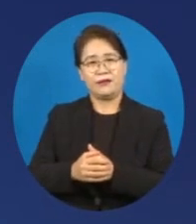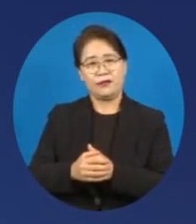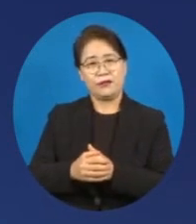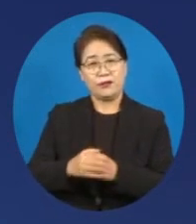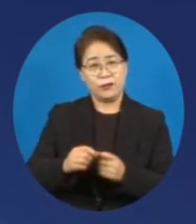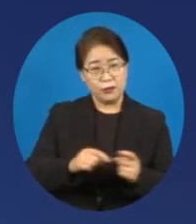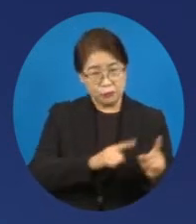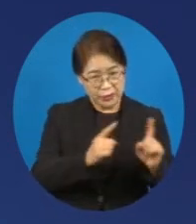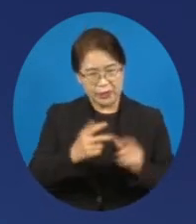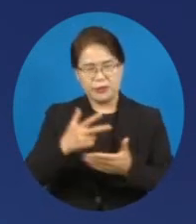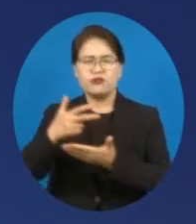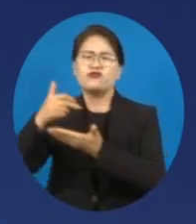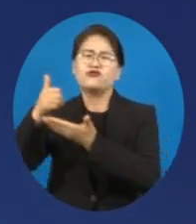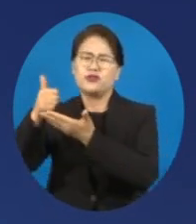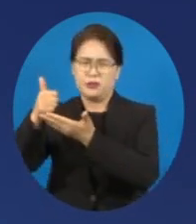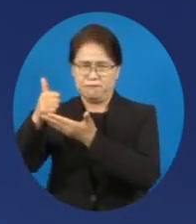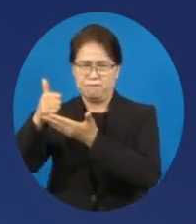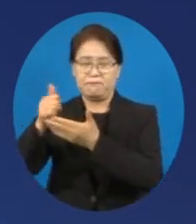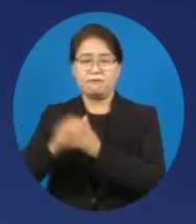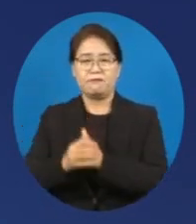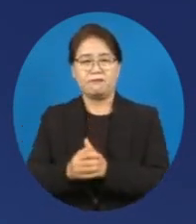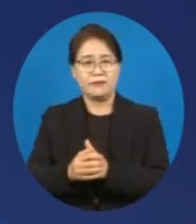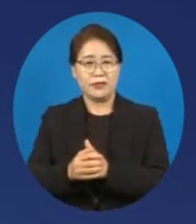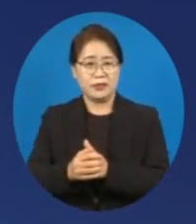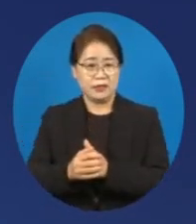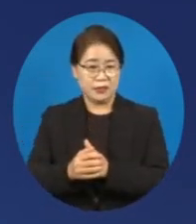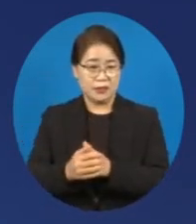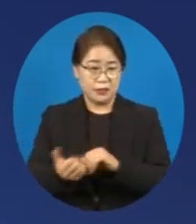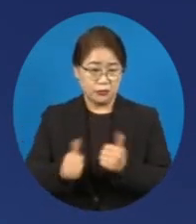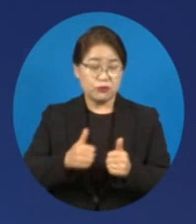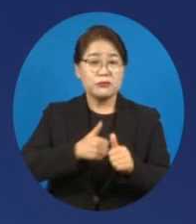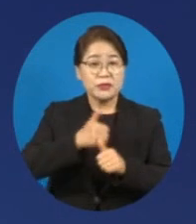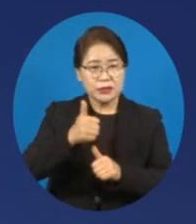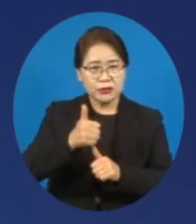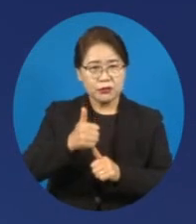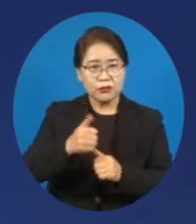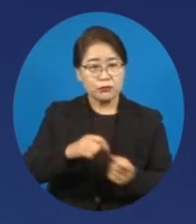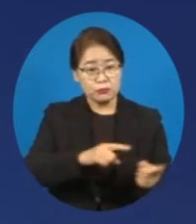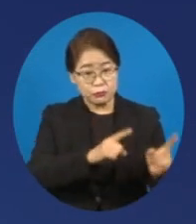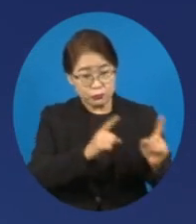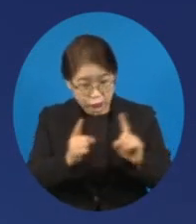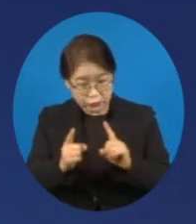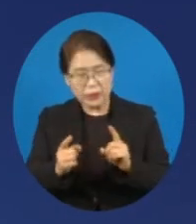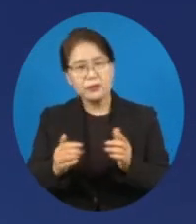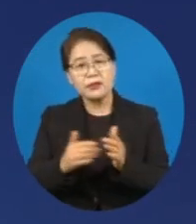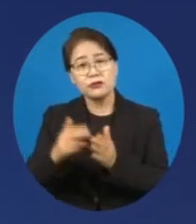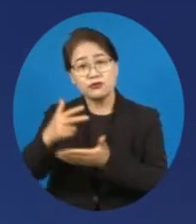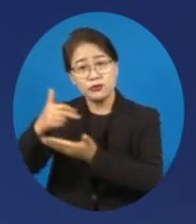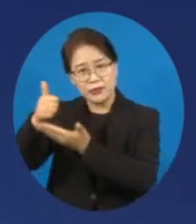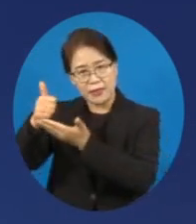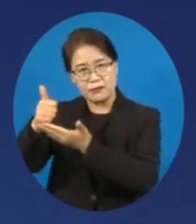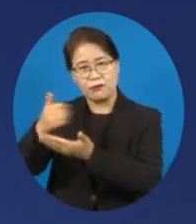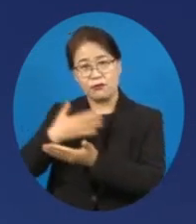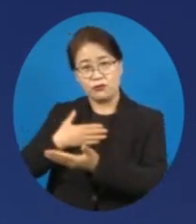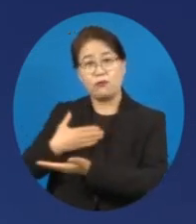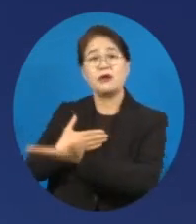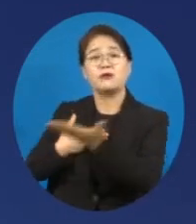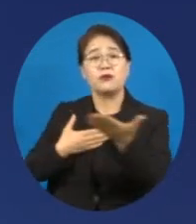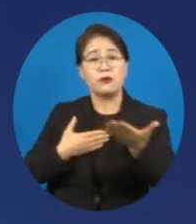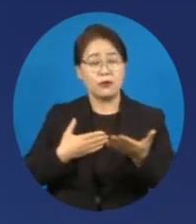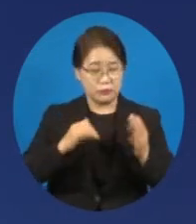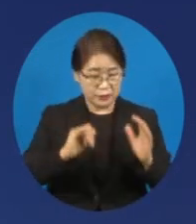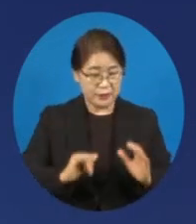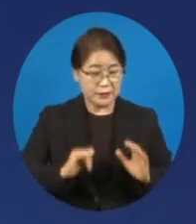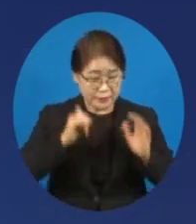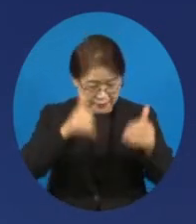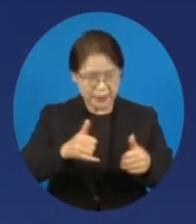주님이십니다 사망 권세를 이기시고 부활하신 주님께서 저와 여러분을이